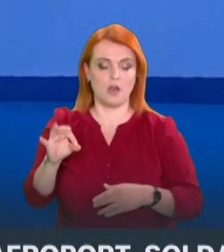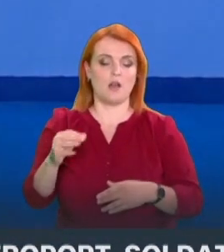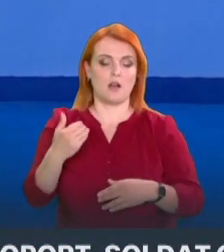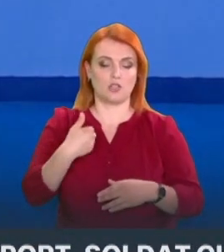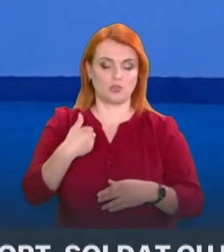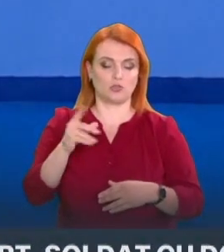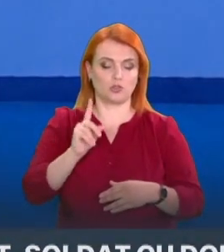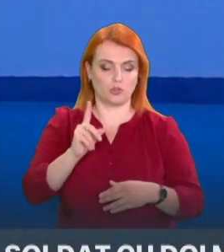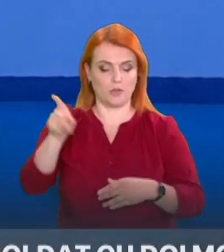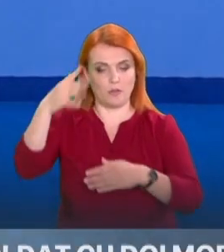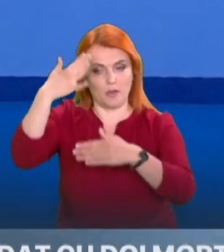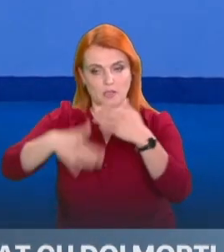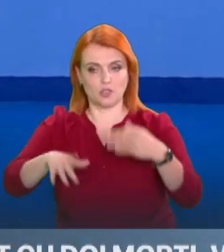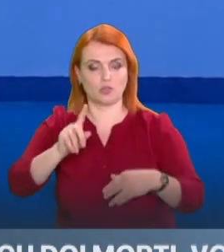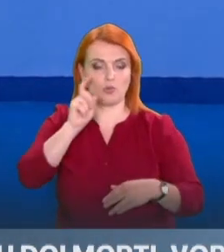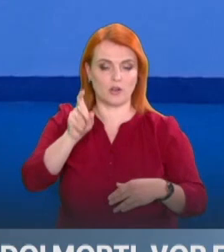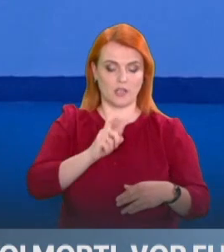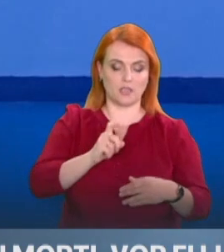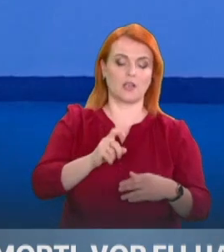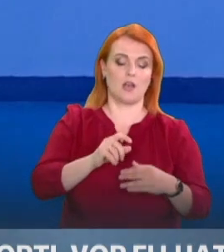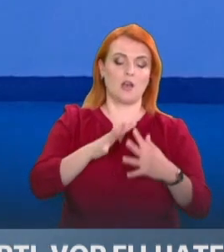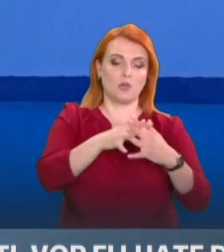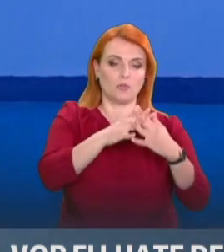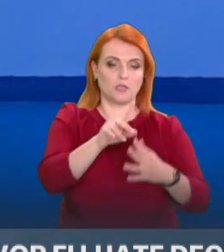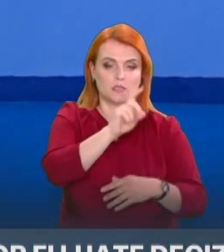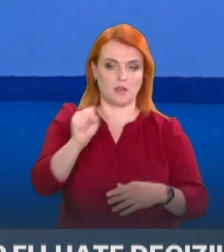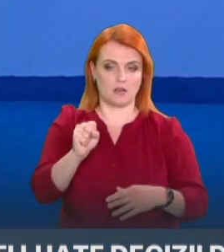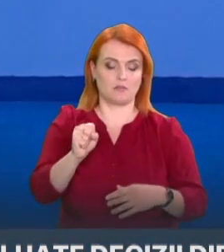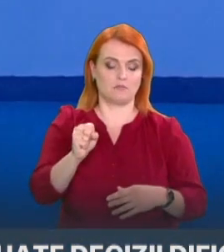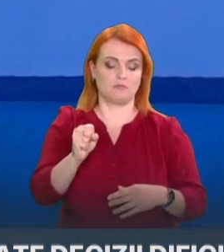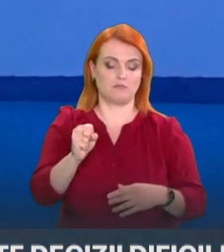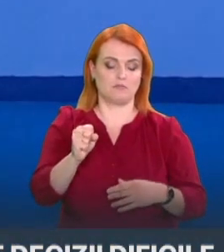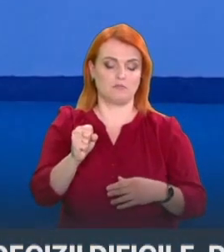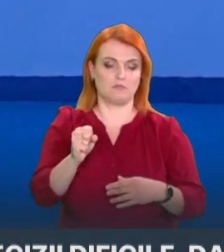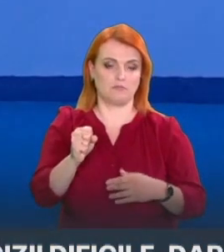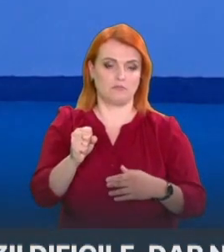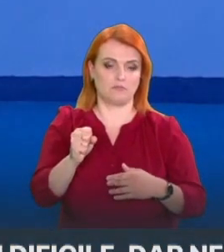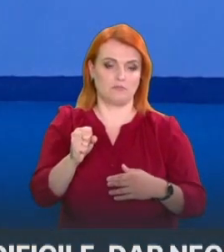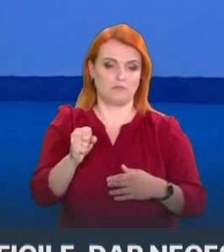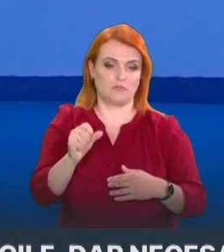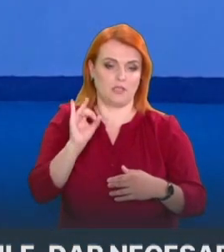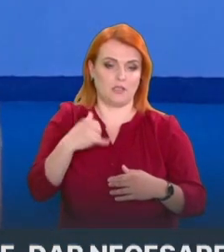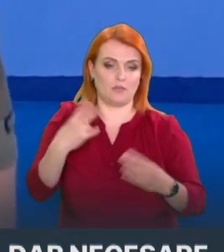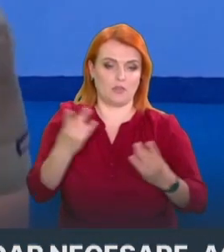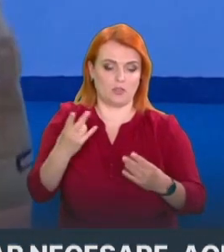garanții de securitate, pentru Ucraina pe drumul său spre NATO. For Ukraine on the way to NATO.